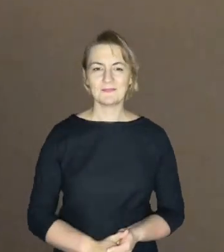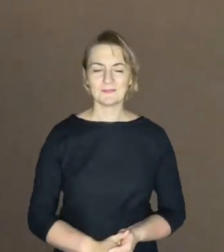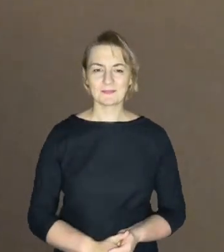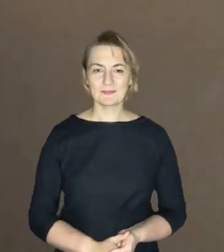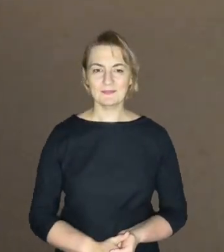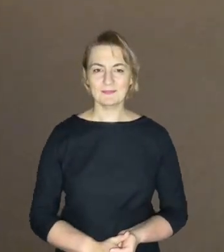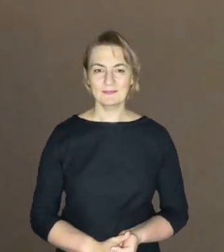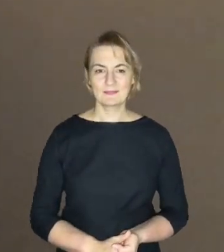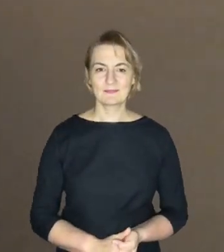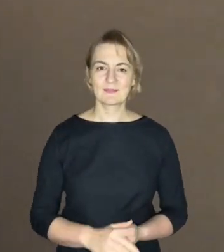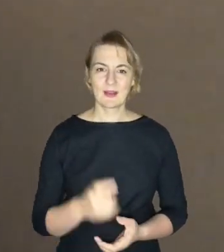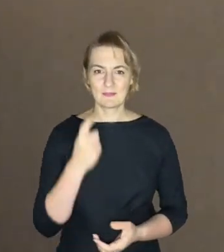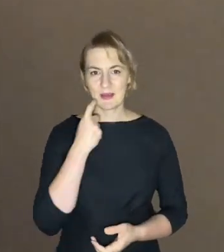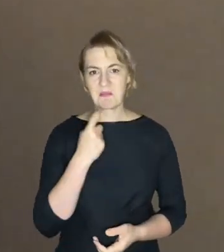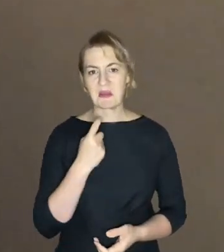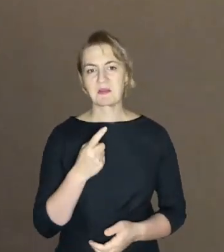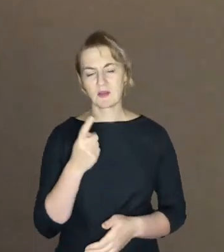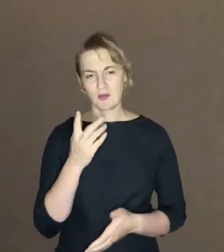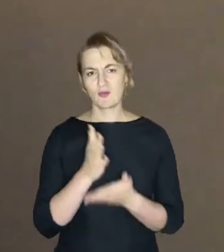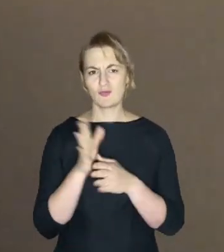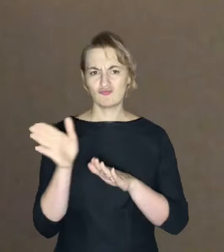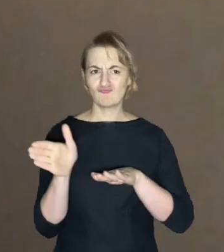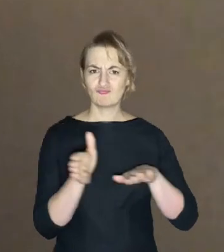wyrosłem z różnych bajek